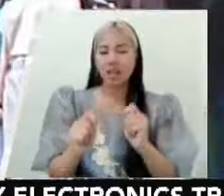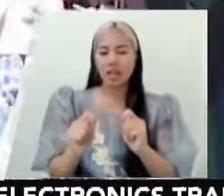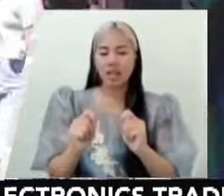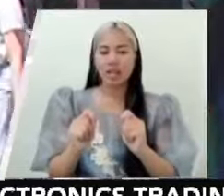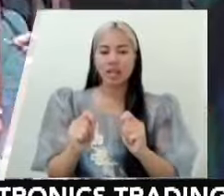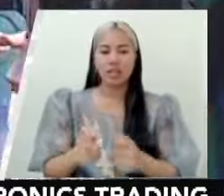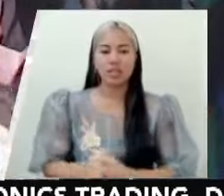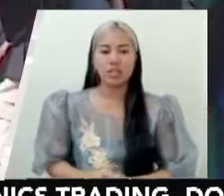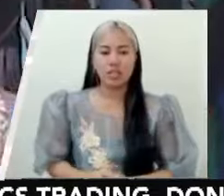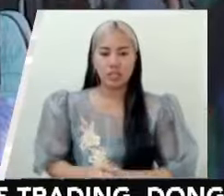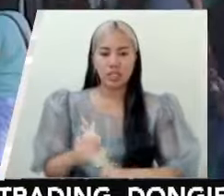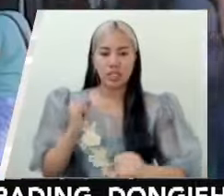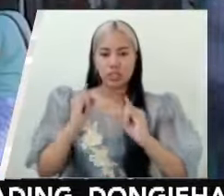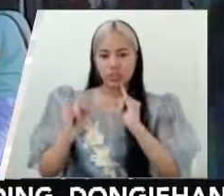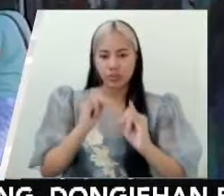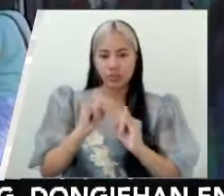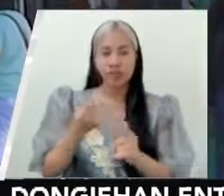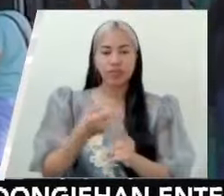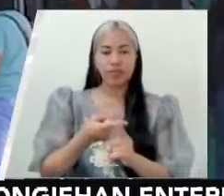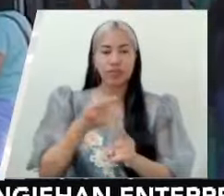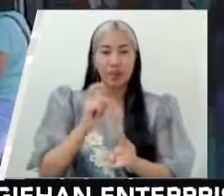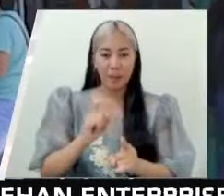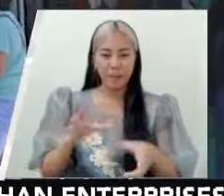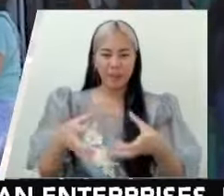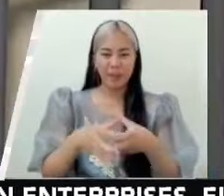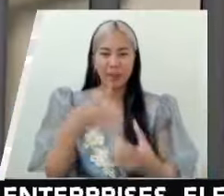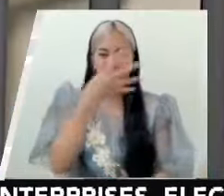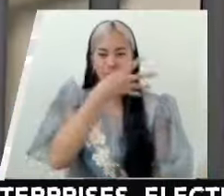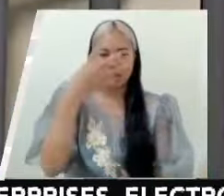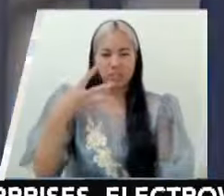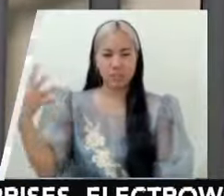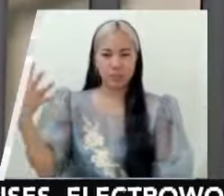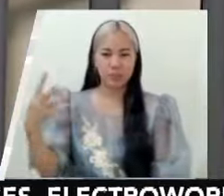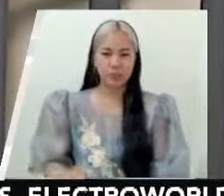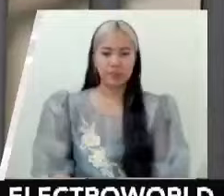impormasyon mula sa Bureau of Immigration.